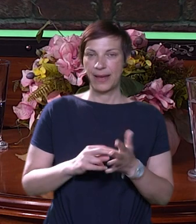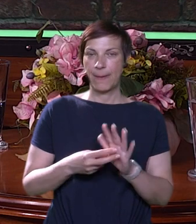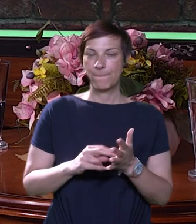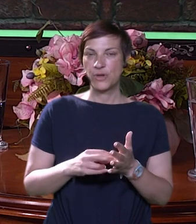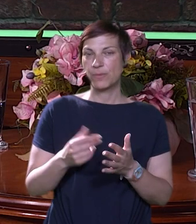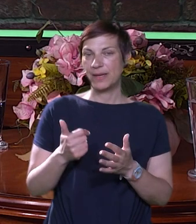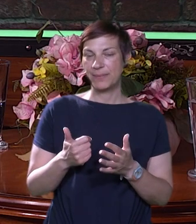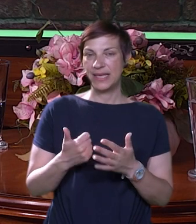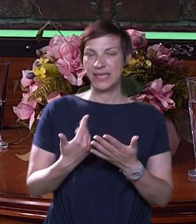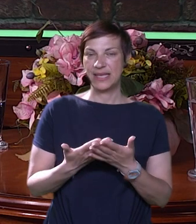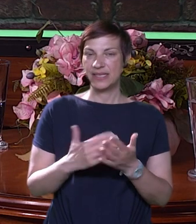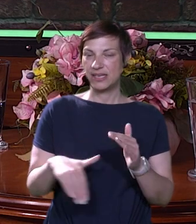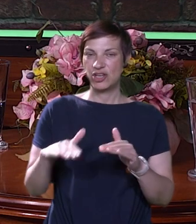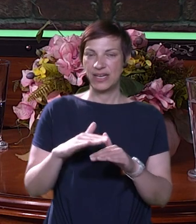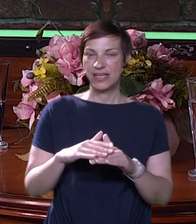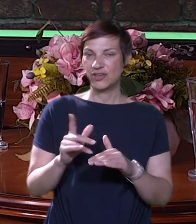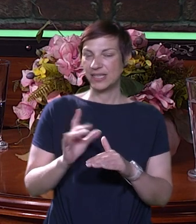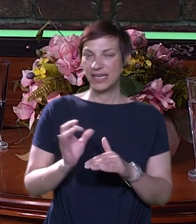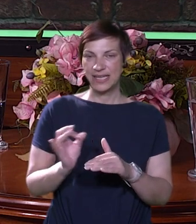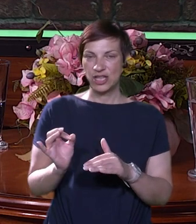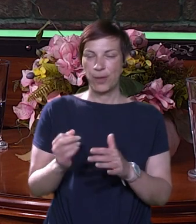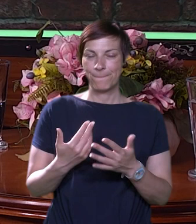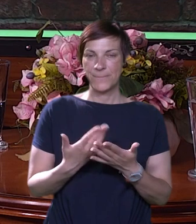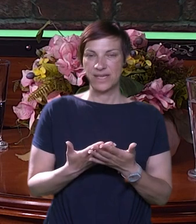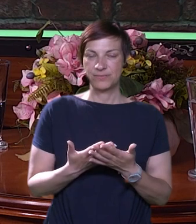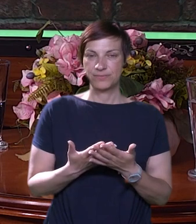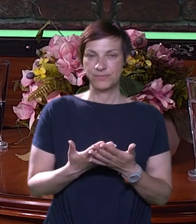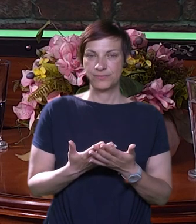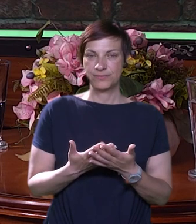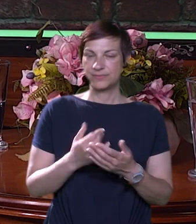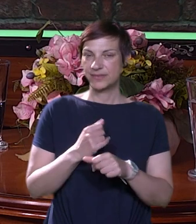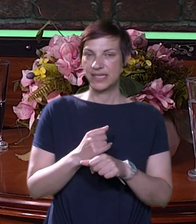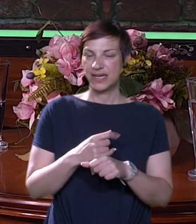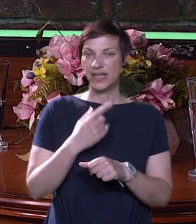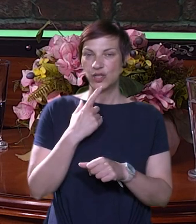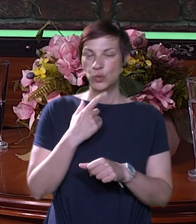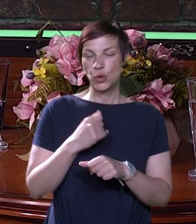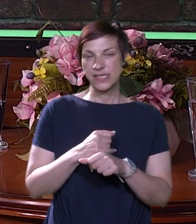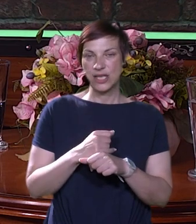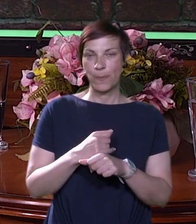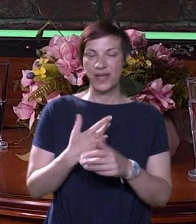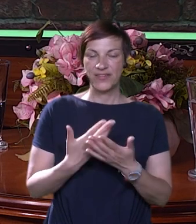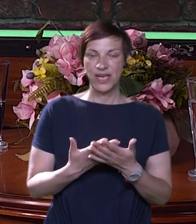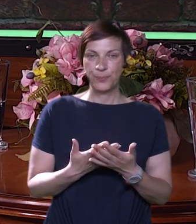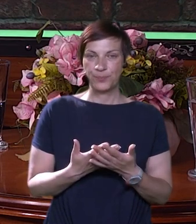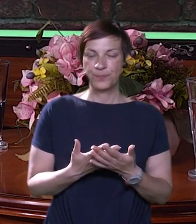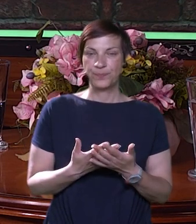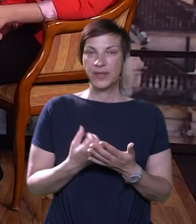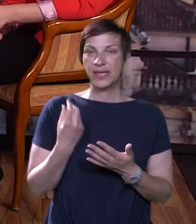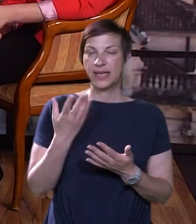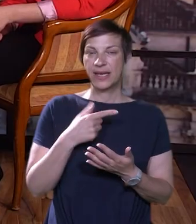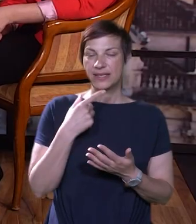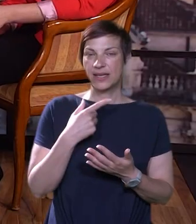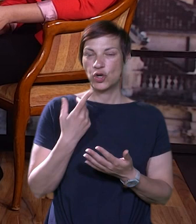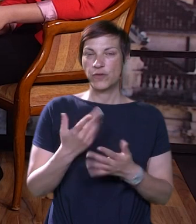da je problem jedino što nadoknada nije adekvatna radu koji se obavlja.